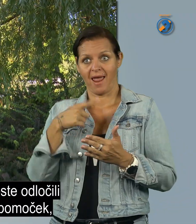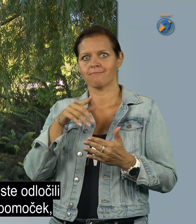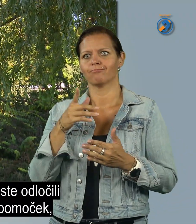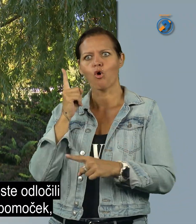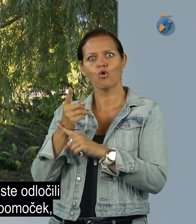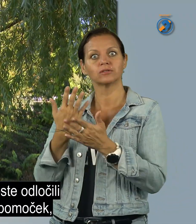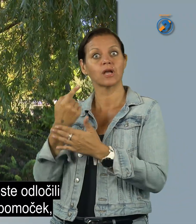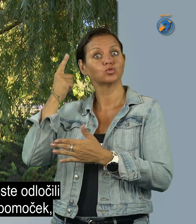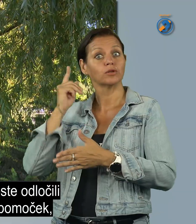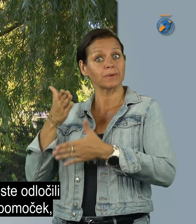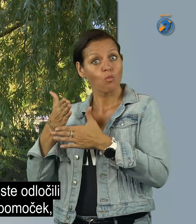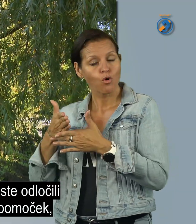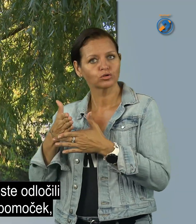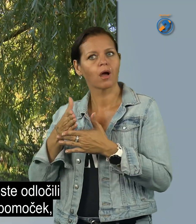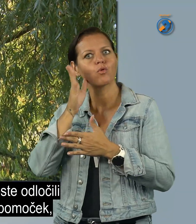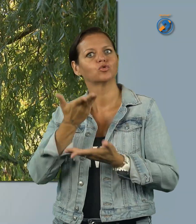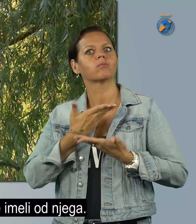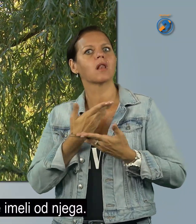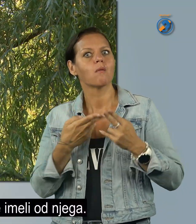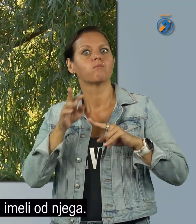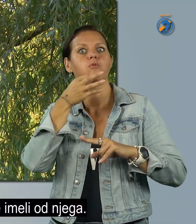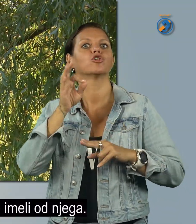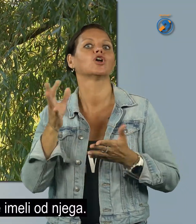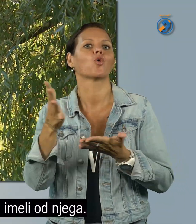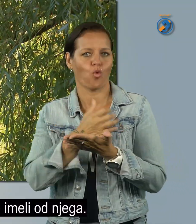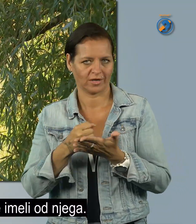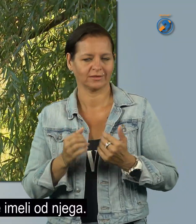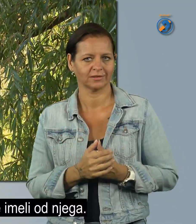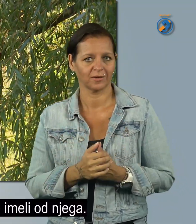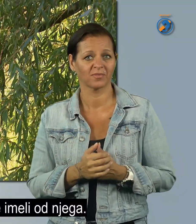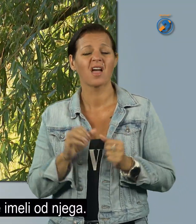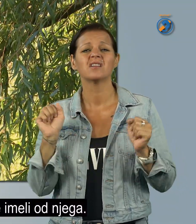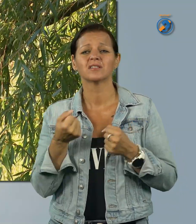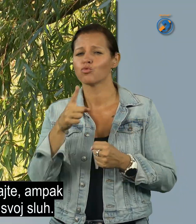Prej, ko se boste odločili za slušni pripomoček, boljše koristi boste